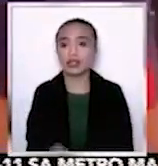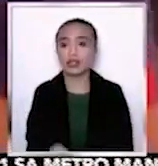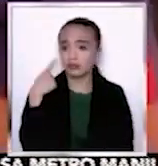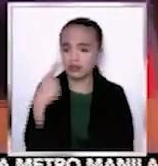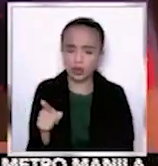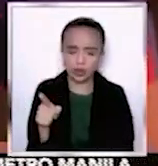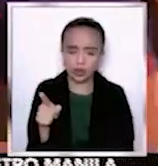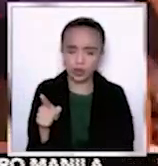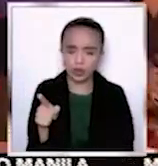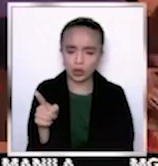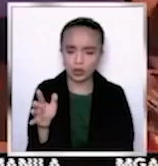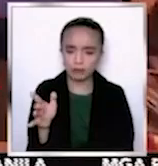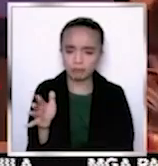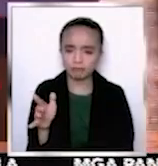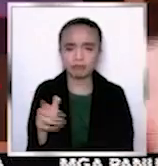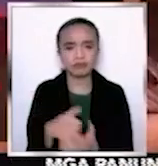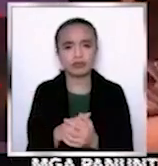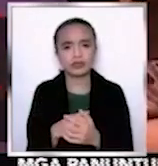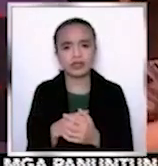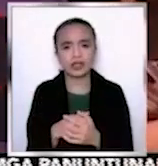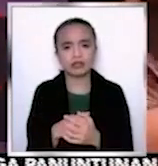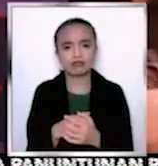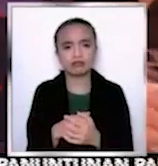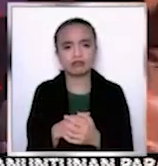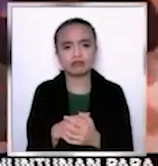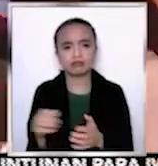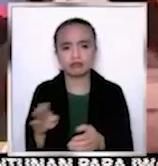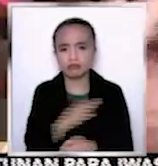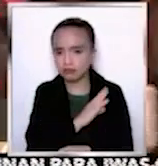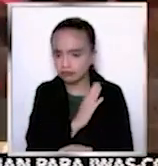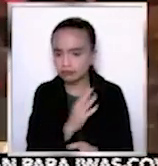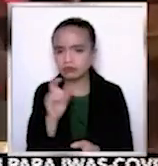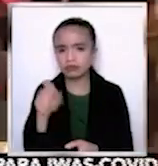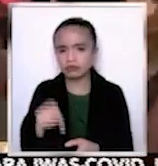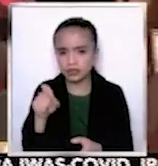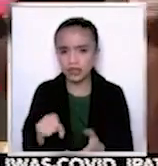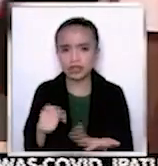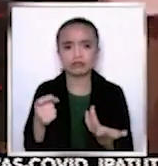maghatag og tabang sa kanang panimalay sa tanan nga mga